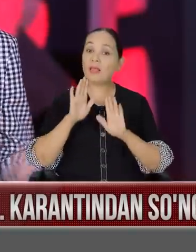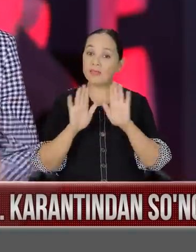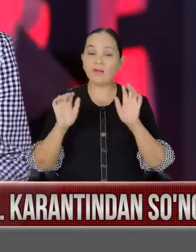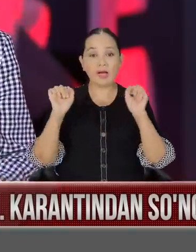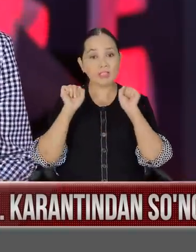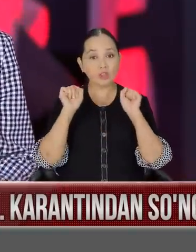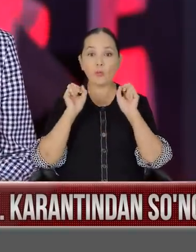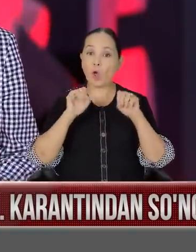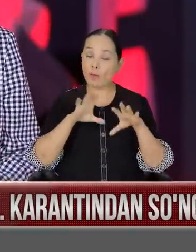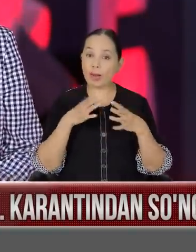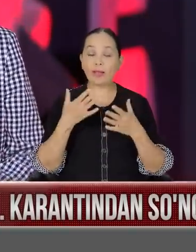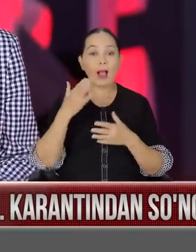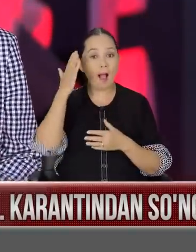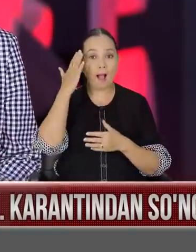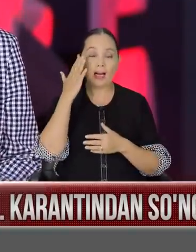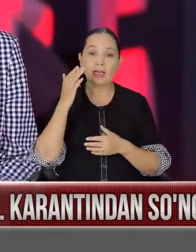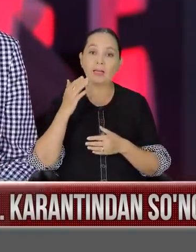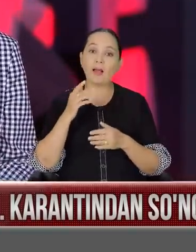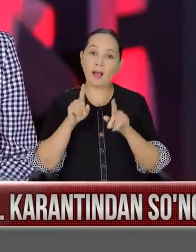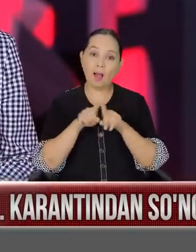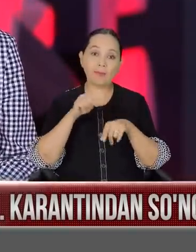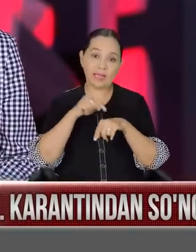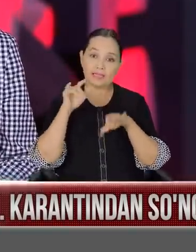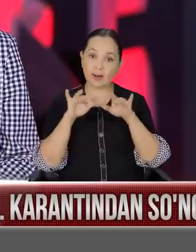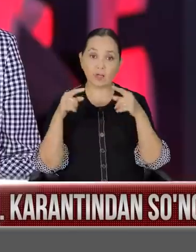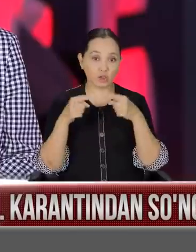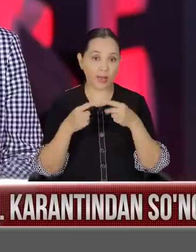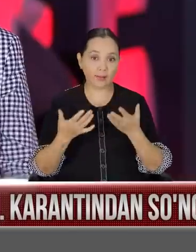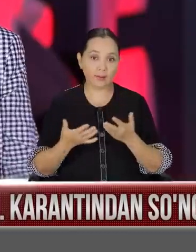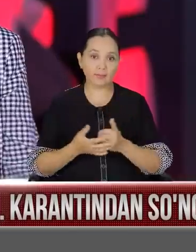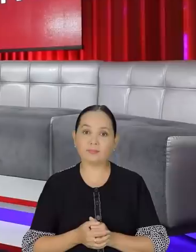Nafaqat jismoniy, balki aqliy salohiyatga ham ta'sir qilishi aniq.